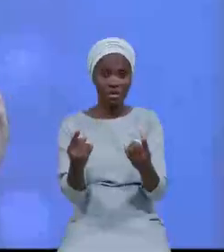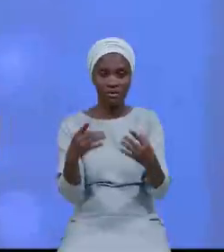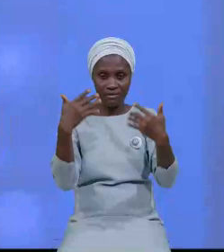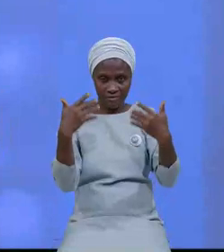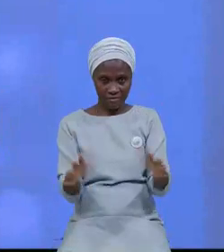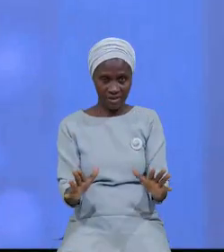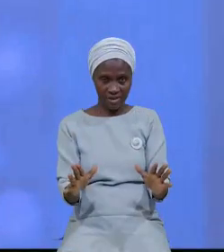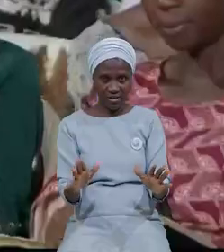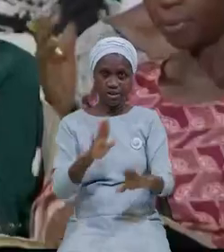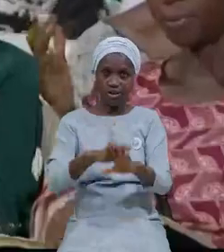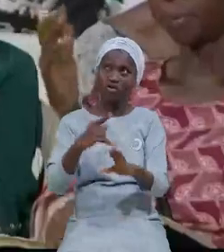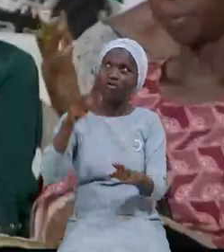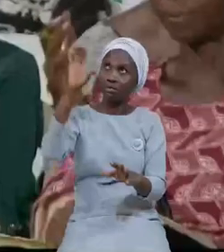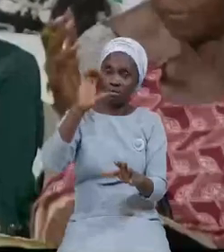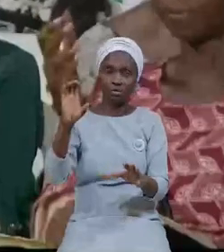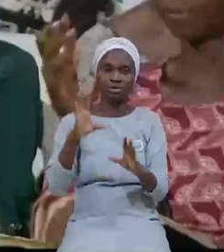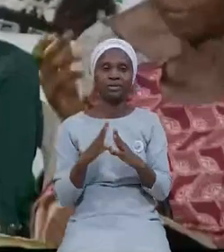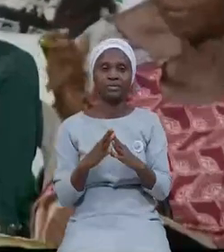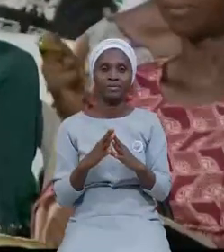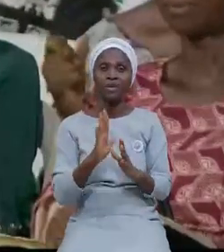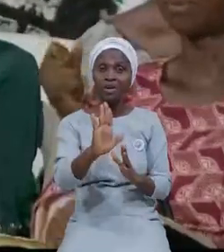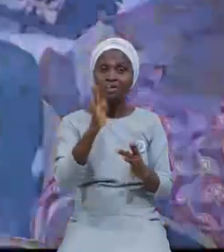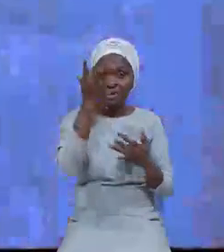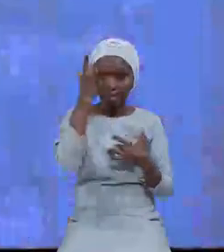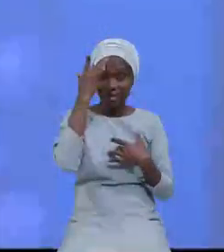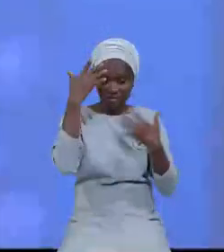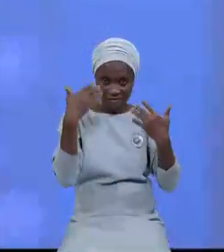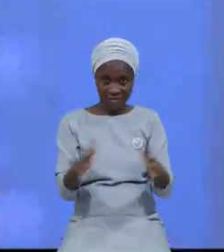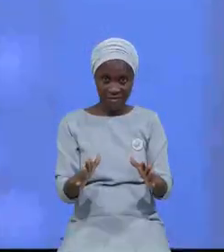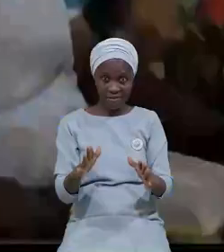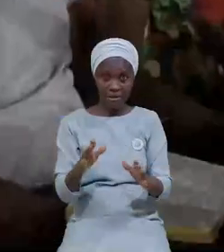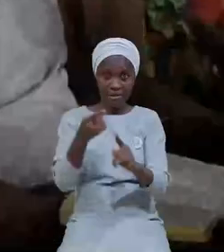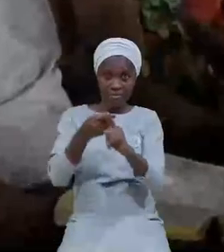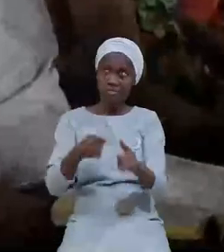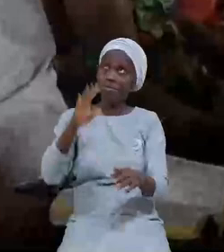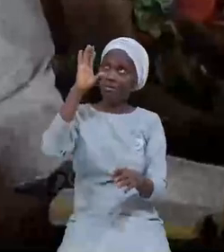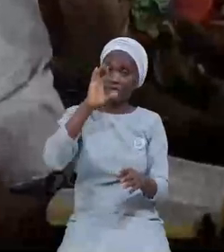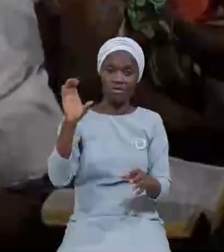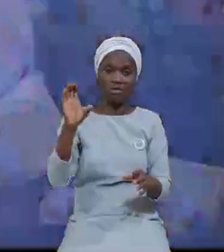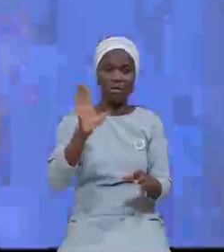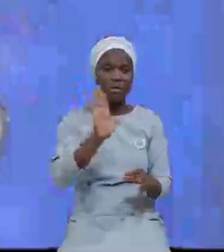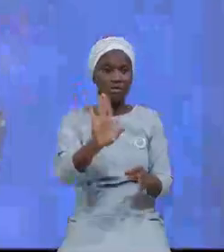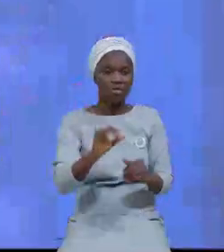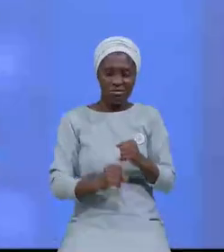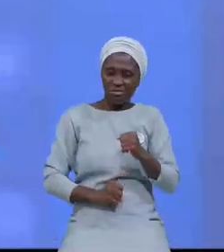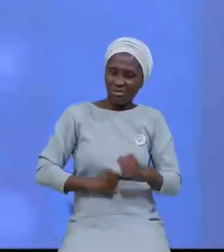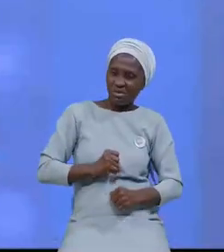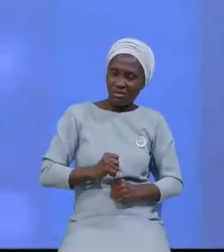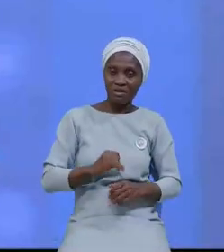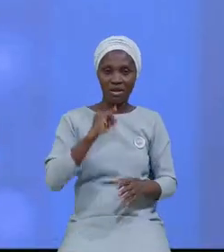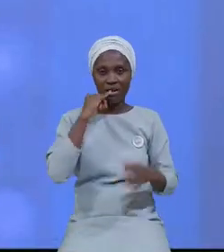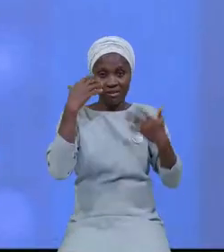péchés il les a achevé sur la croix ta maladie il a tout achevé sur la croix ta